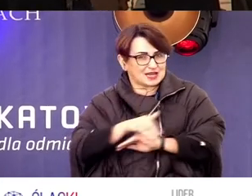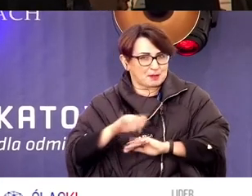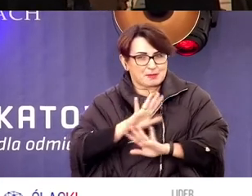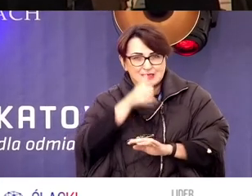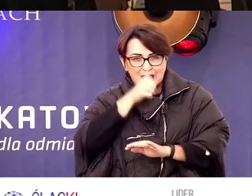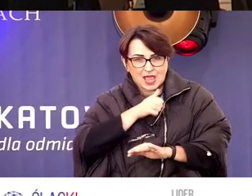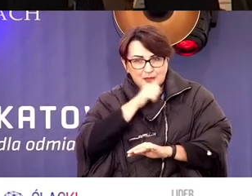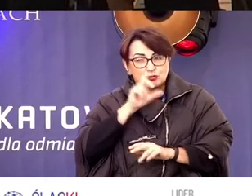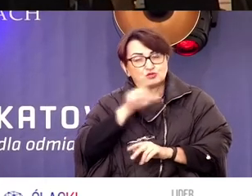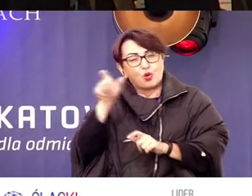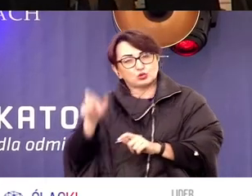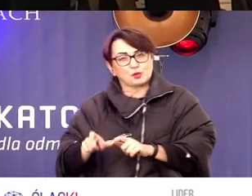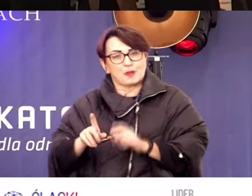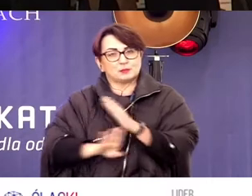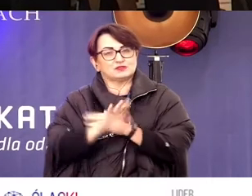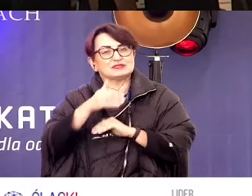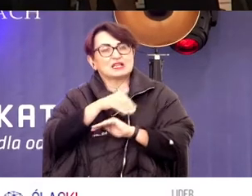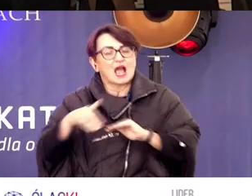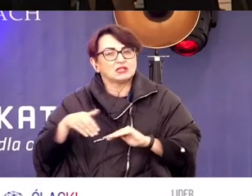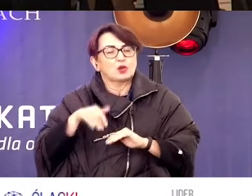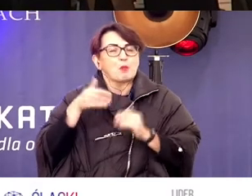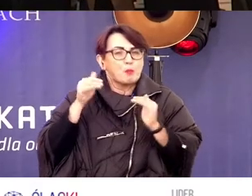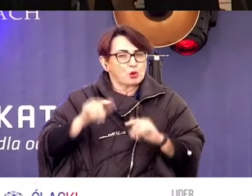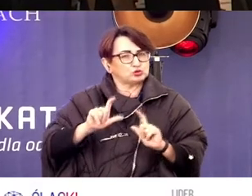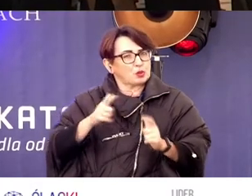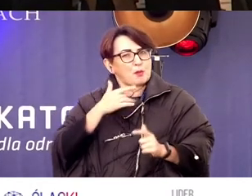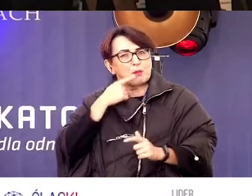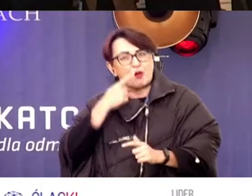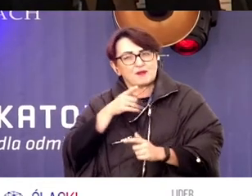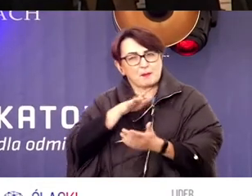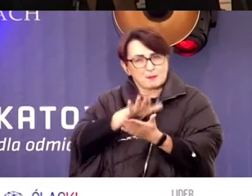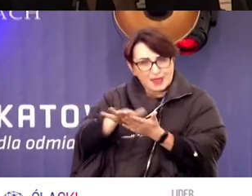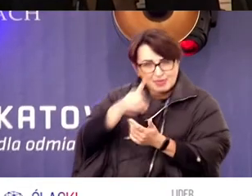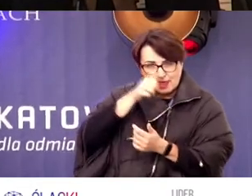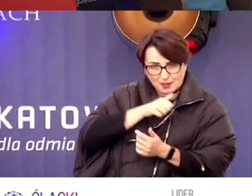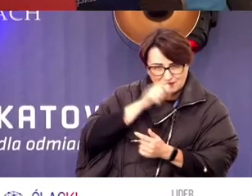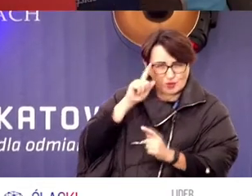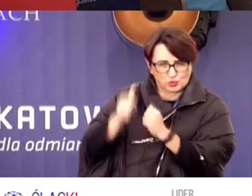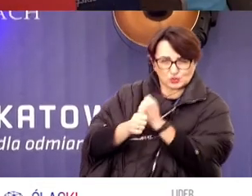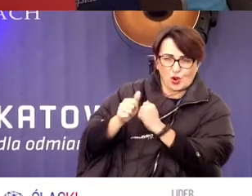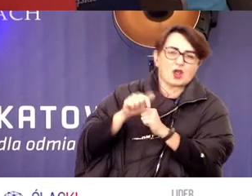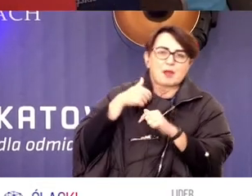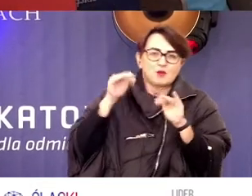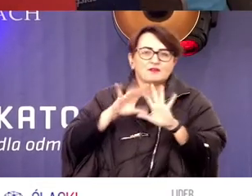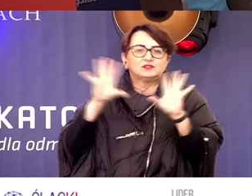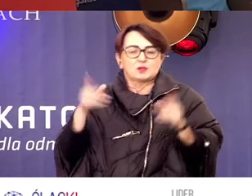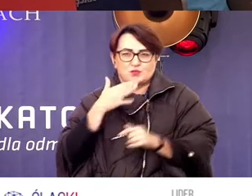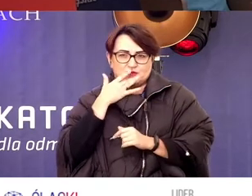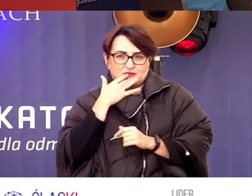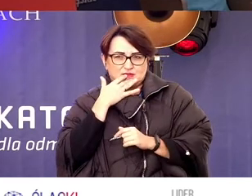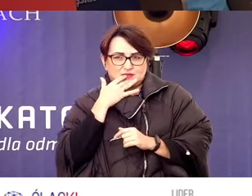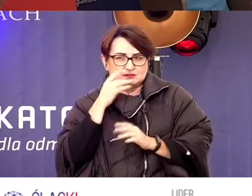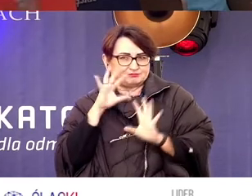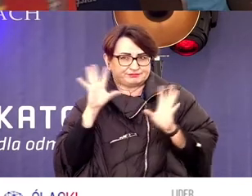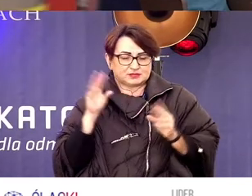w stanie cokolwiek powiedzieć takiego, co jest bez tajemnicy. Wiesz, o co chodzi, że po prostu mówię wszystko, jak leci. No więc